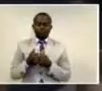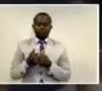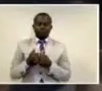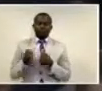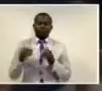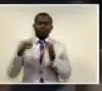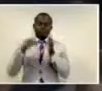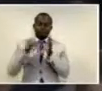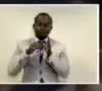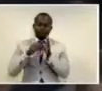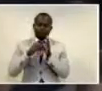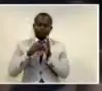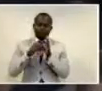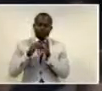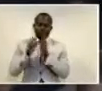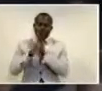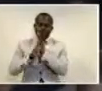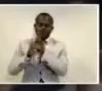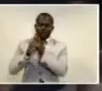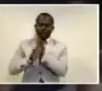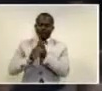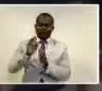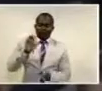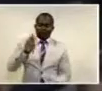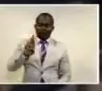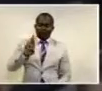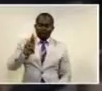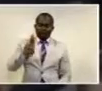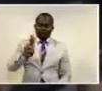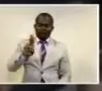ndetse na ka Rutsiro,